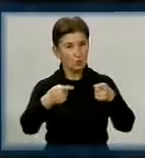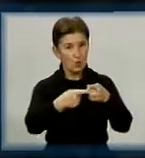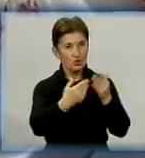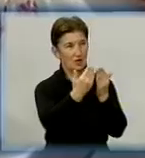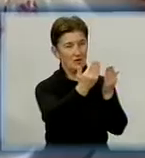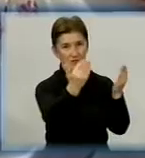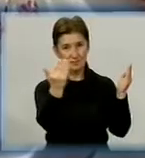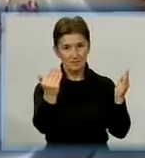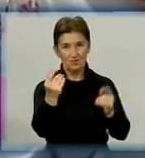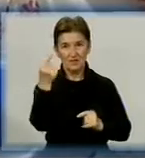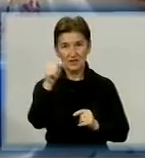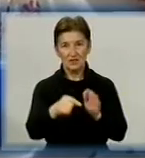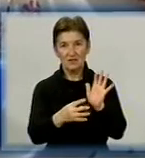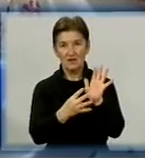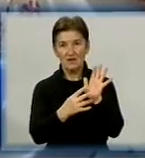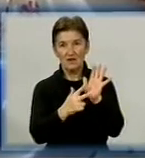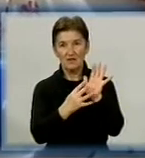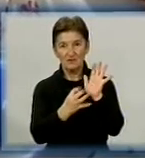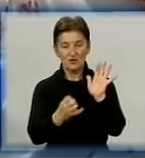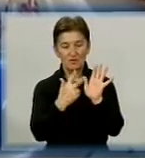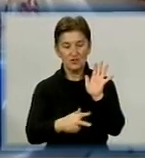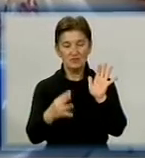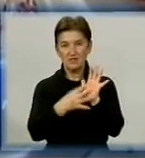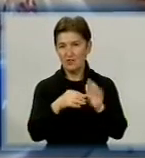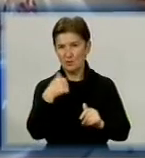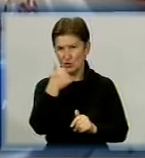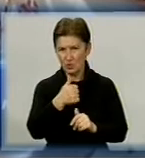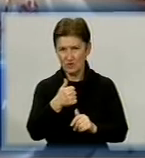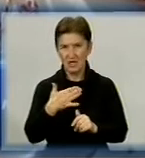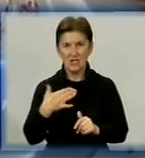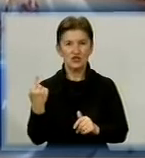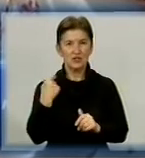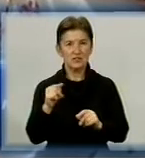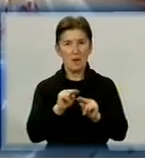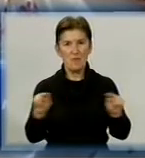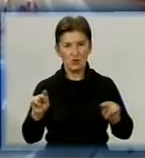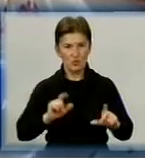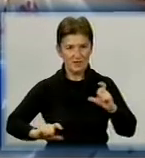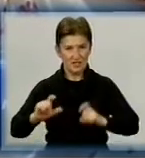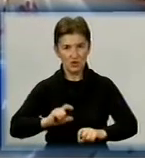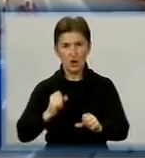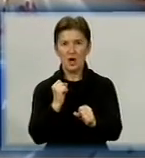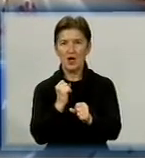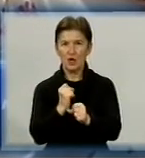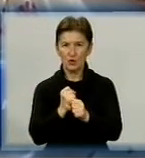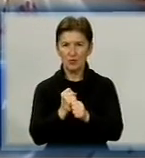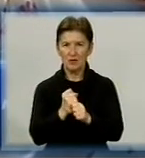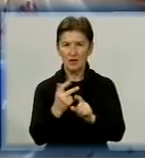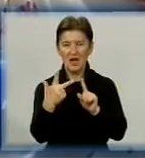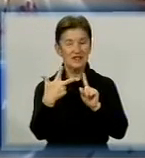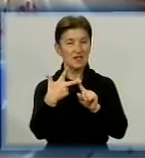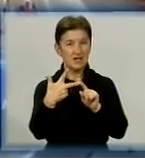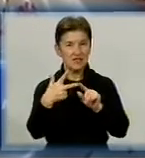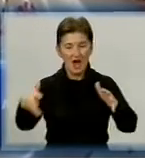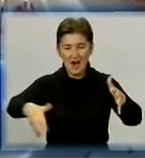кургану. У 1989 році наш педагогічний університет Кіровоградський робив треті вже розкопки